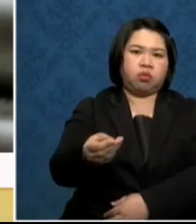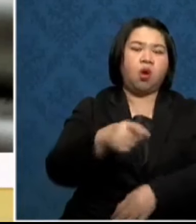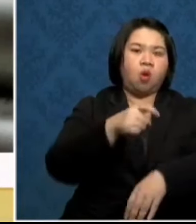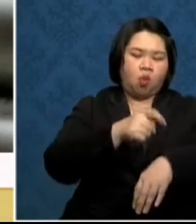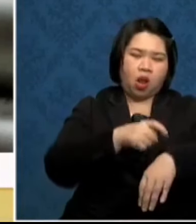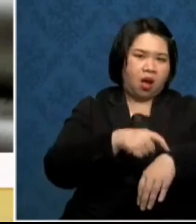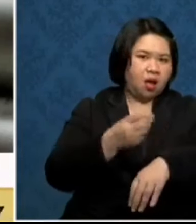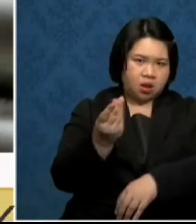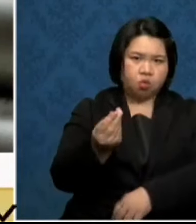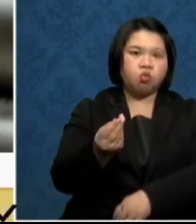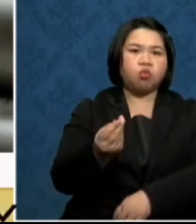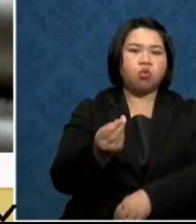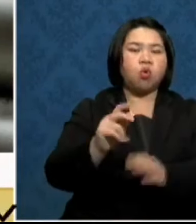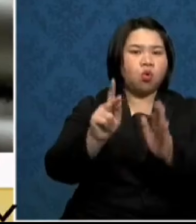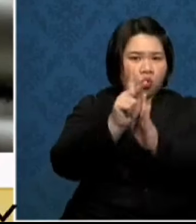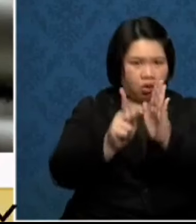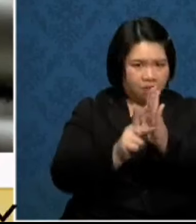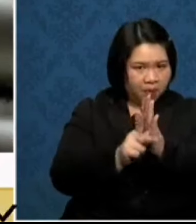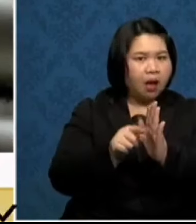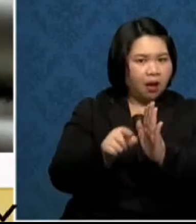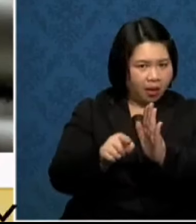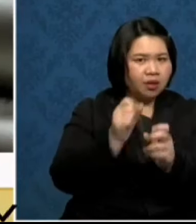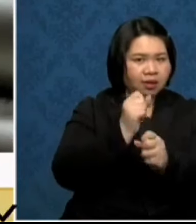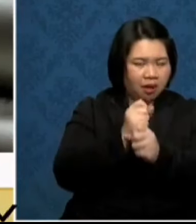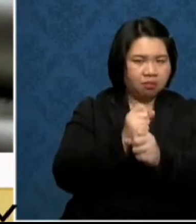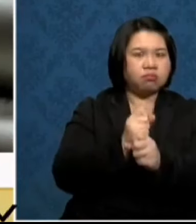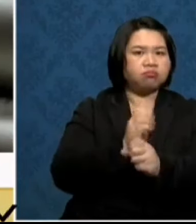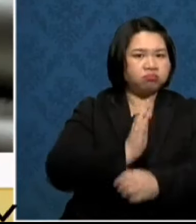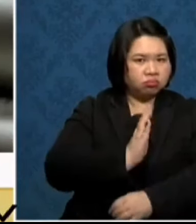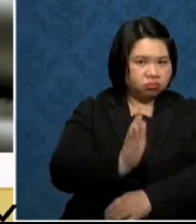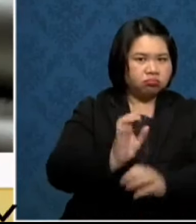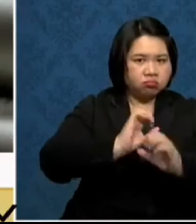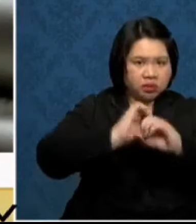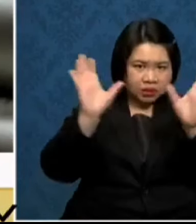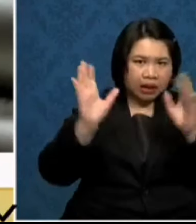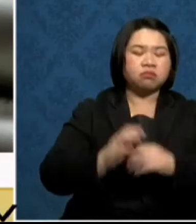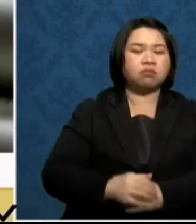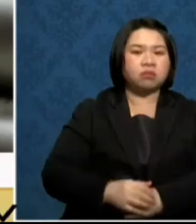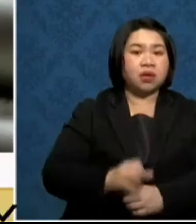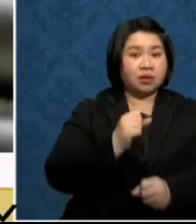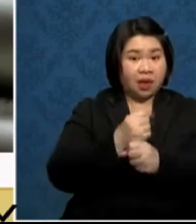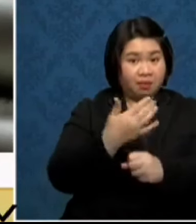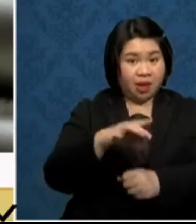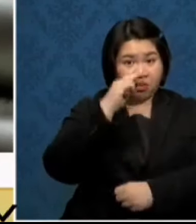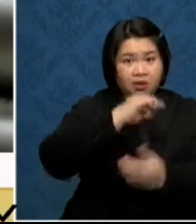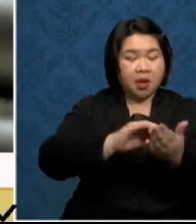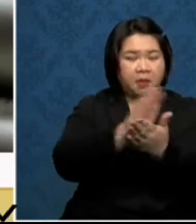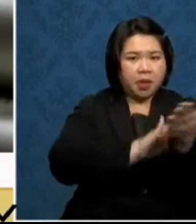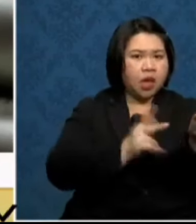เวลาถูกกฎหมายโปร่งใสแล้วก็คุ้มค่ากับ